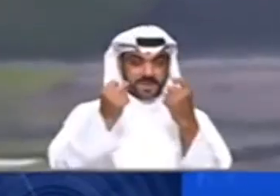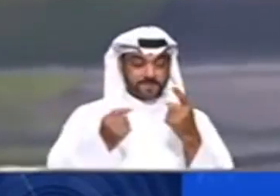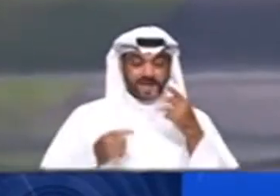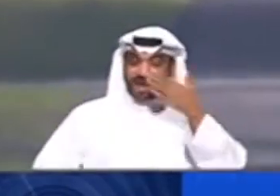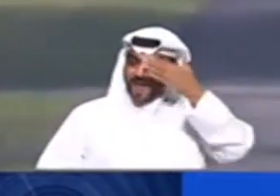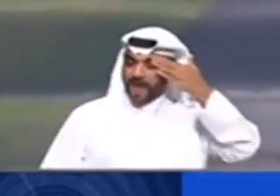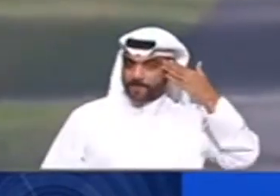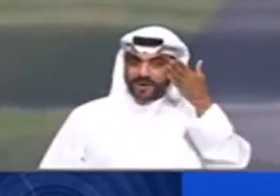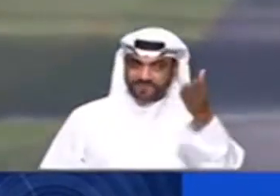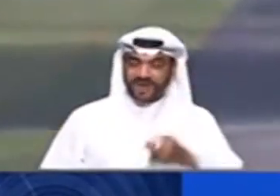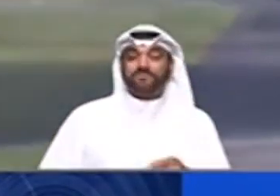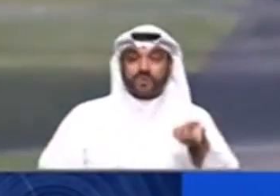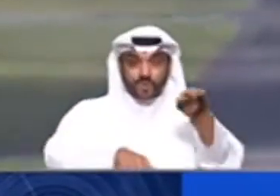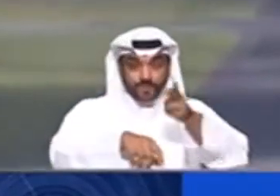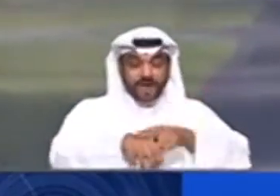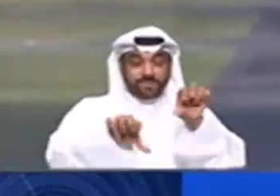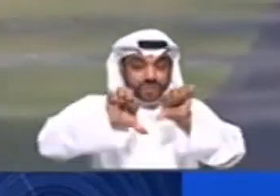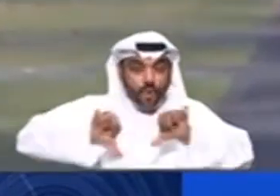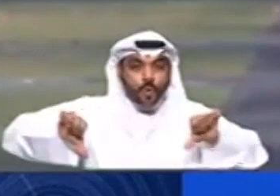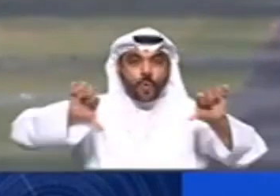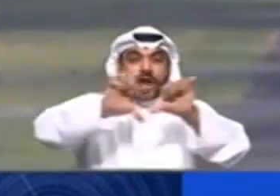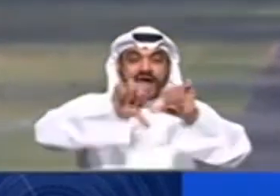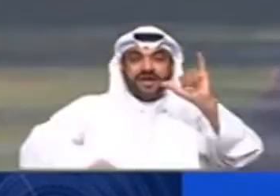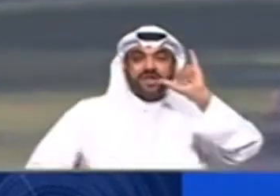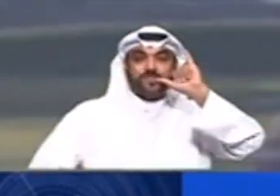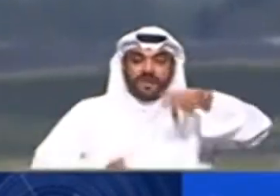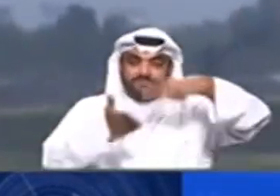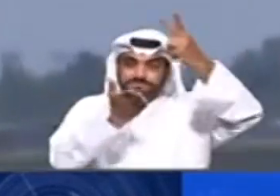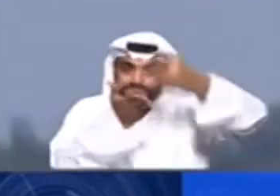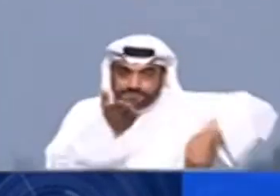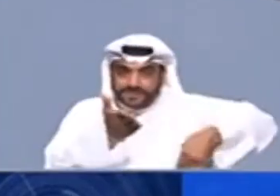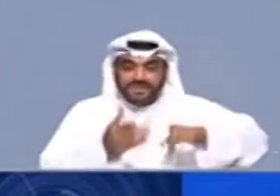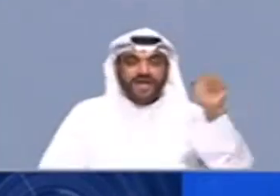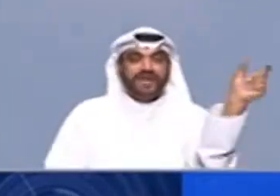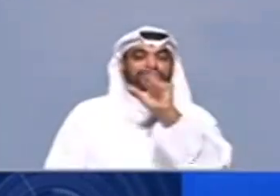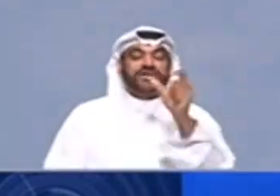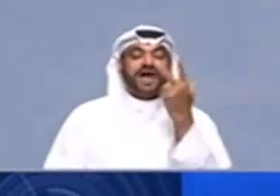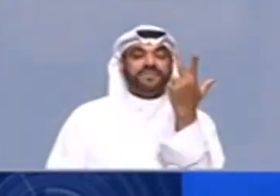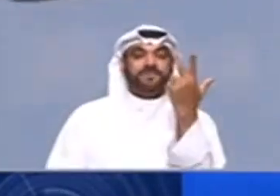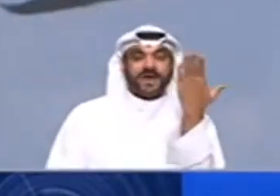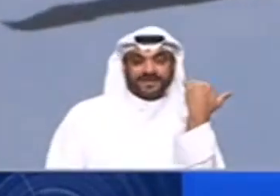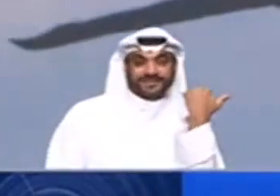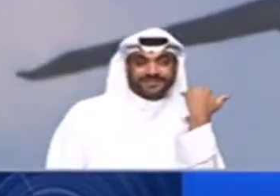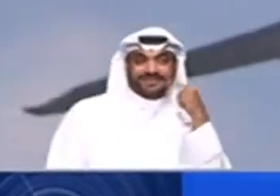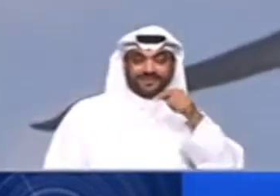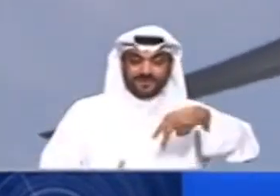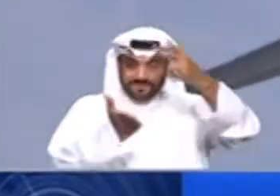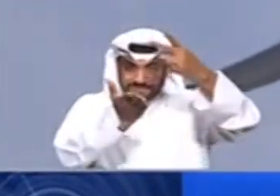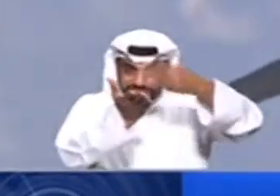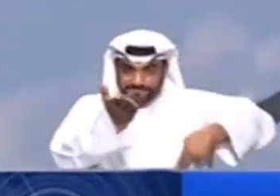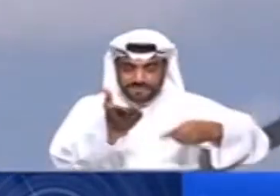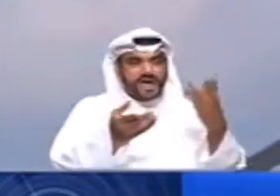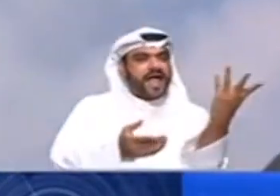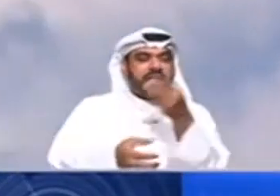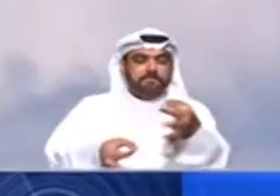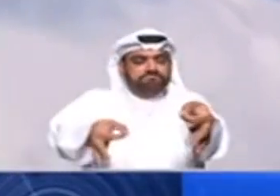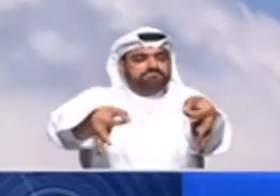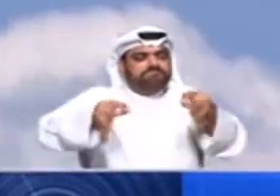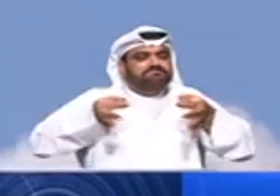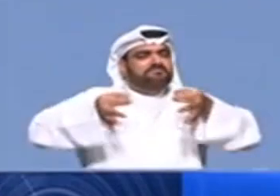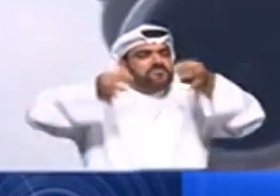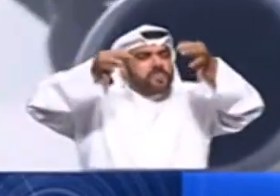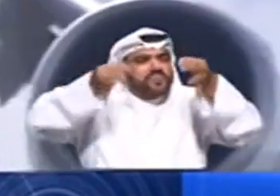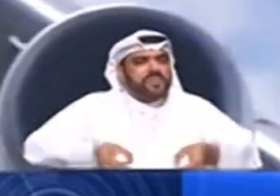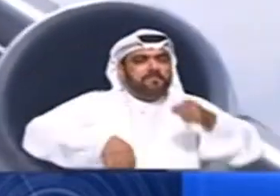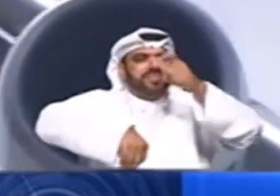كما أصدرت وكالة OAG البريطانية تقريرها الدوري لشهر أغسطس 2019 والمتضمن نسبة انضباط المواعيد